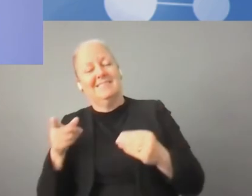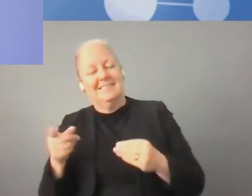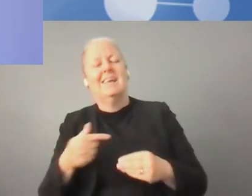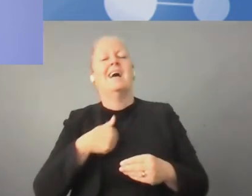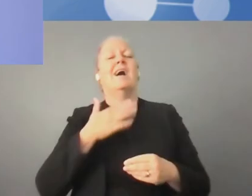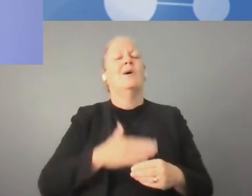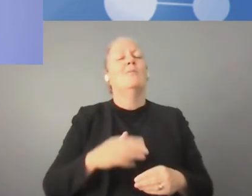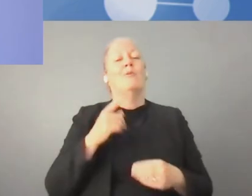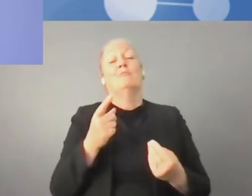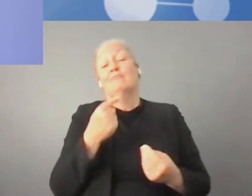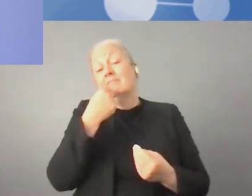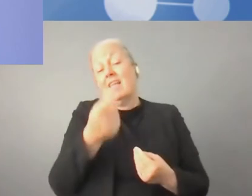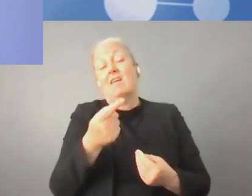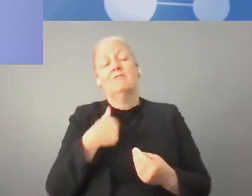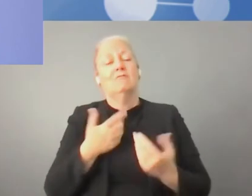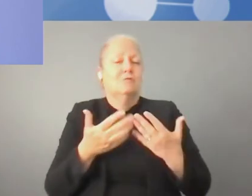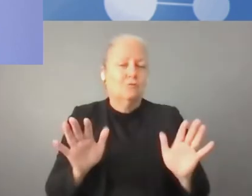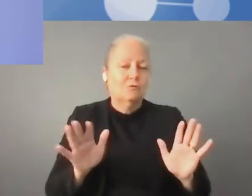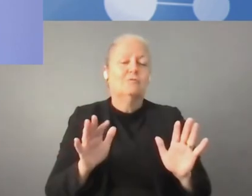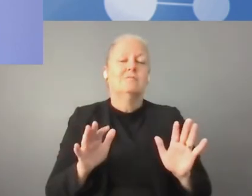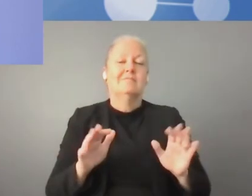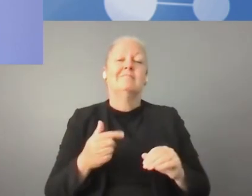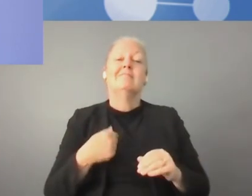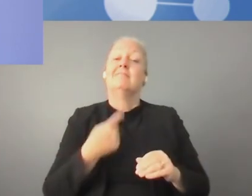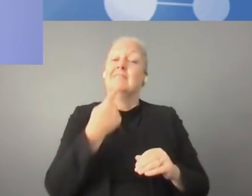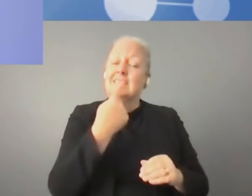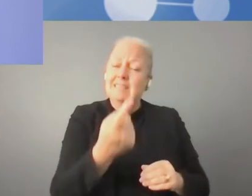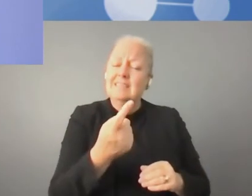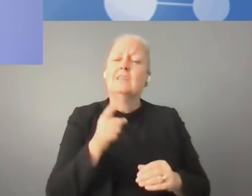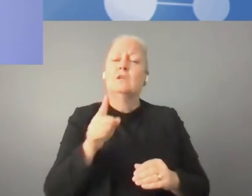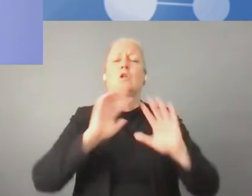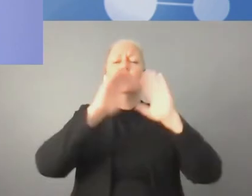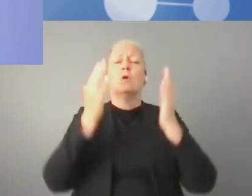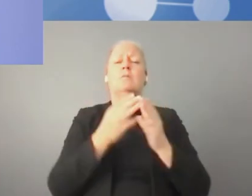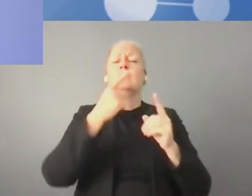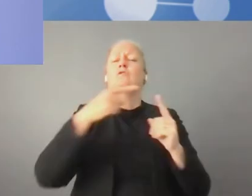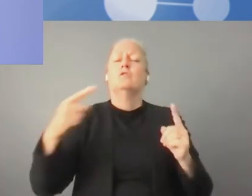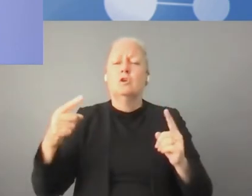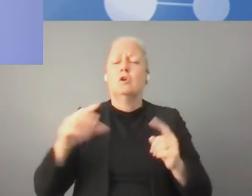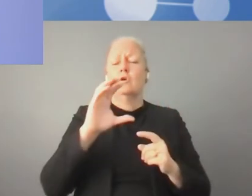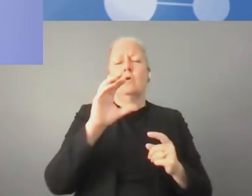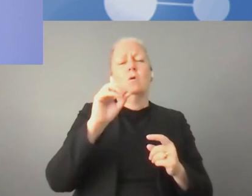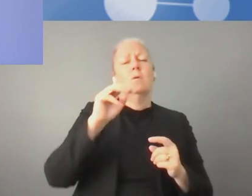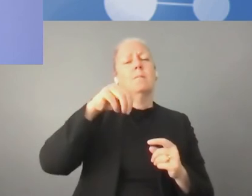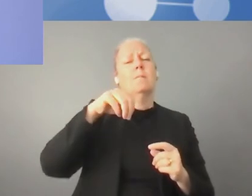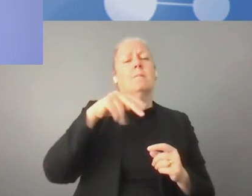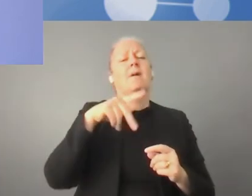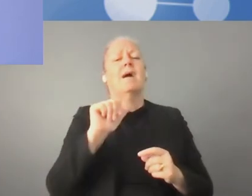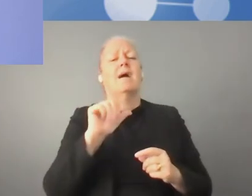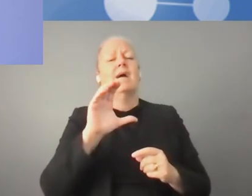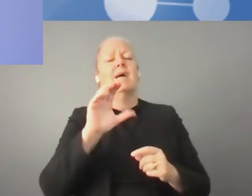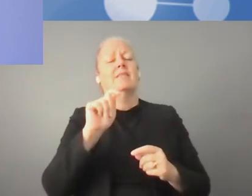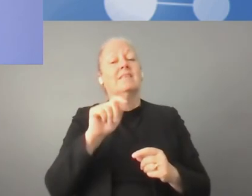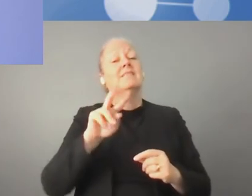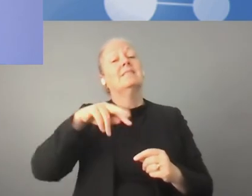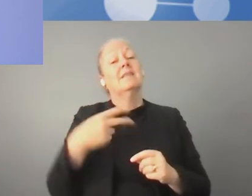创新和转折，发表了很多的计划，尤其是联合国副秘书长推广的一些规章和发展战略，包括在这次 联合国的峰会当中，我